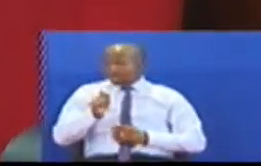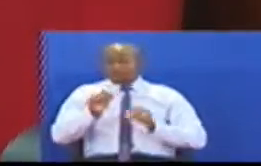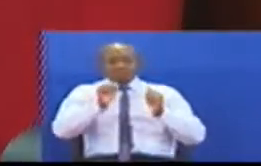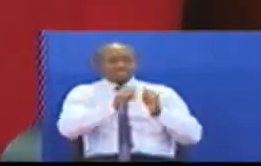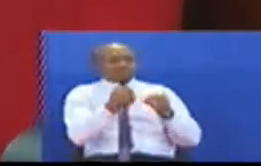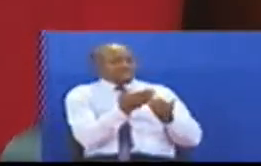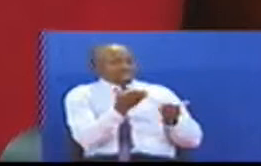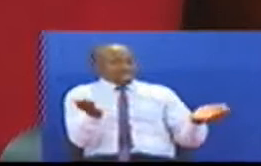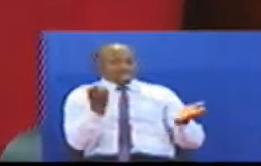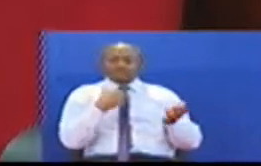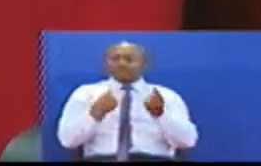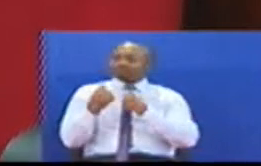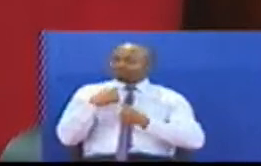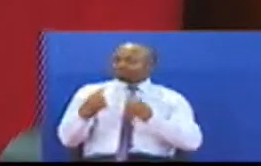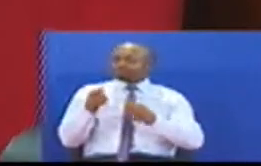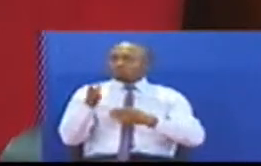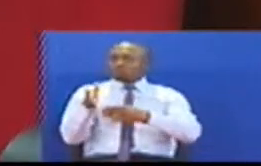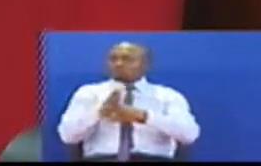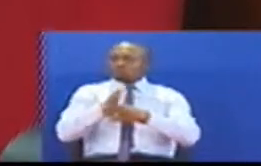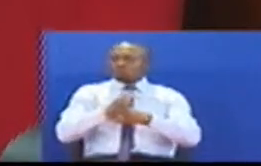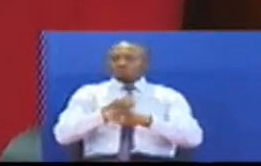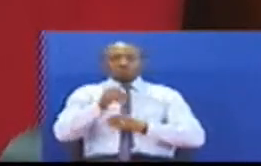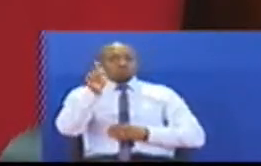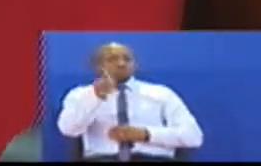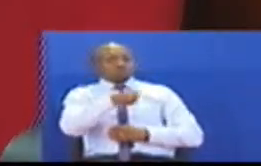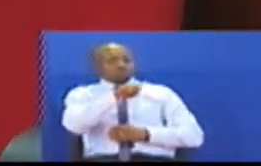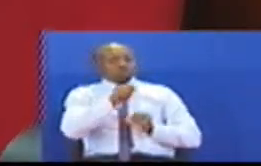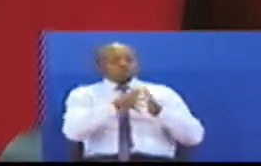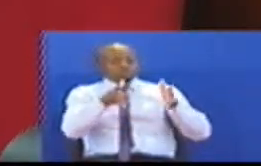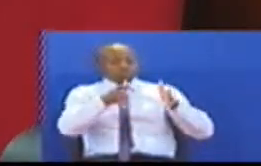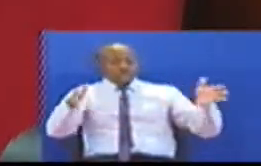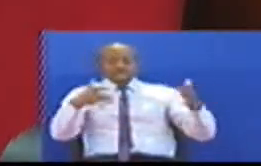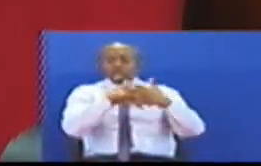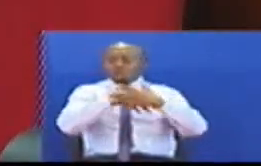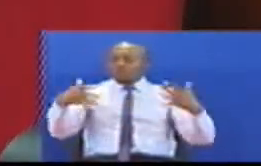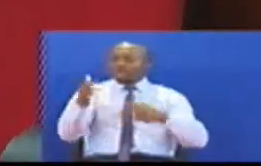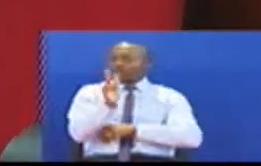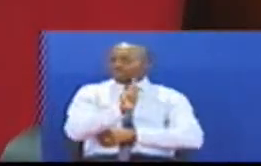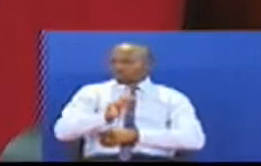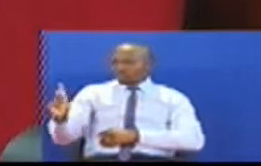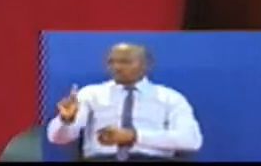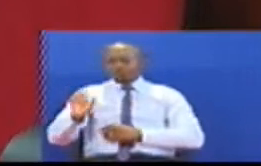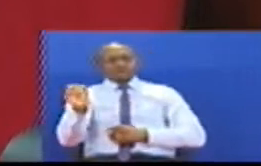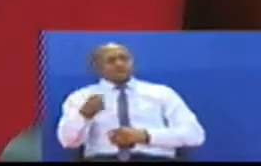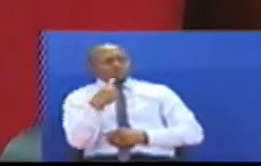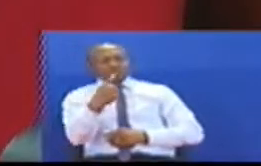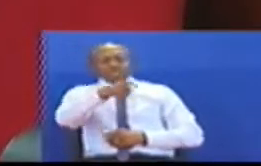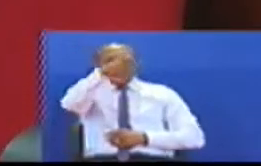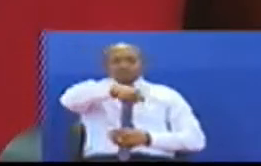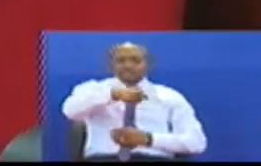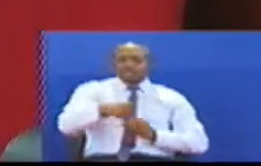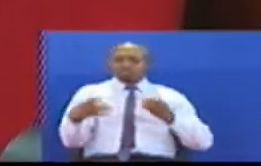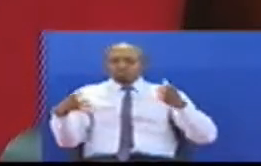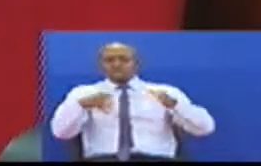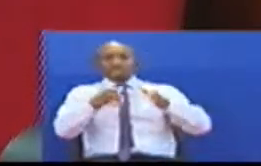nataka nizungumzie ni kuhusiana na ukuzaji wa lugha ya Kiswahili. Kwanza nipongeze sana mkutano wa wakuu wa nchi za